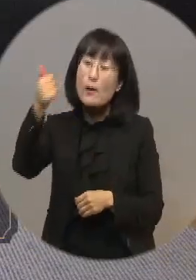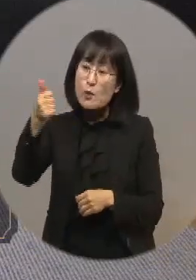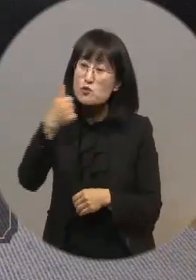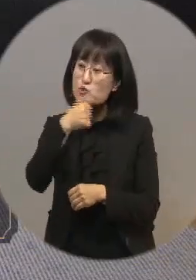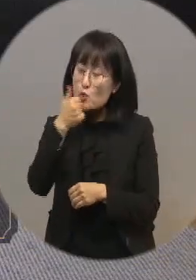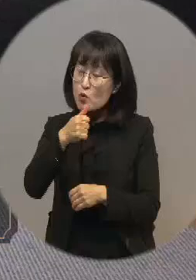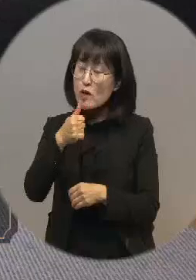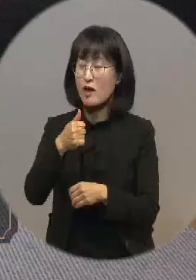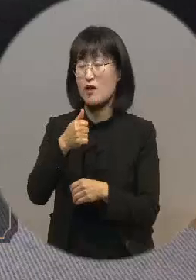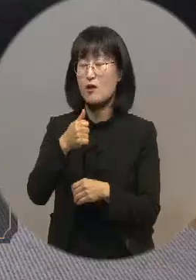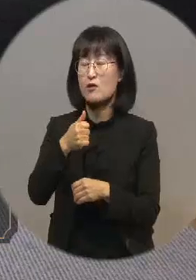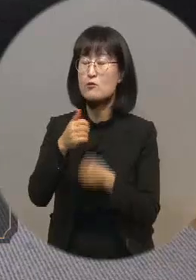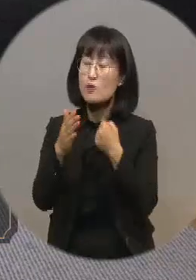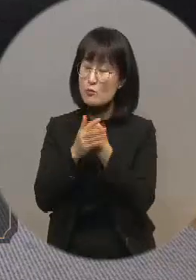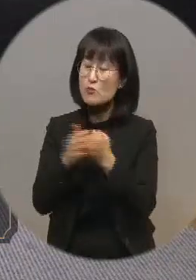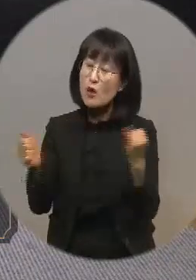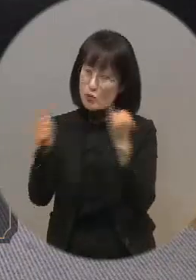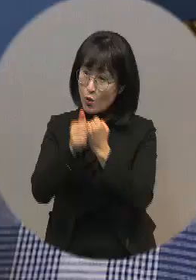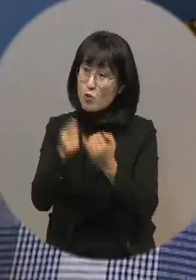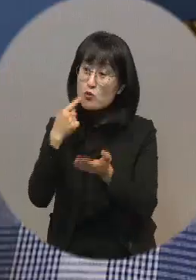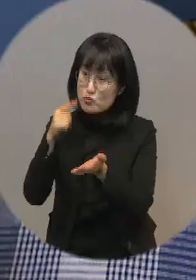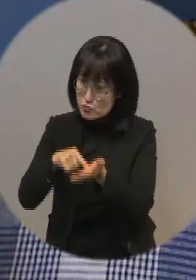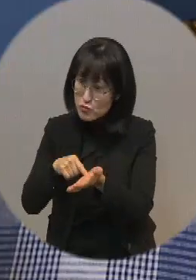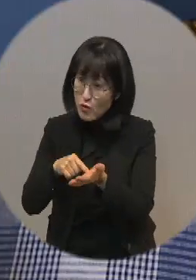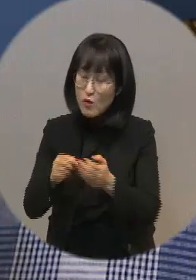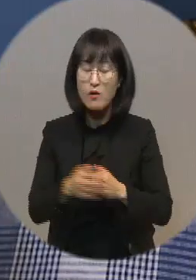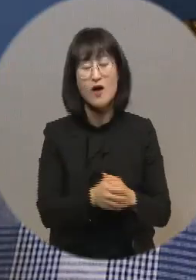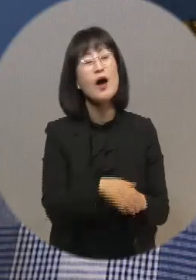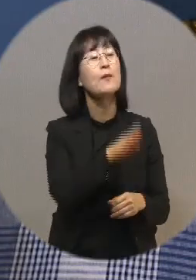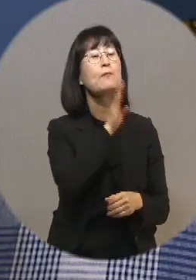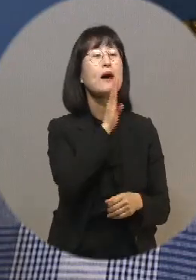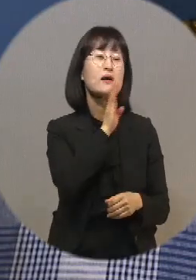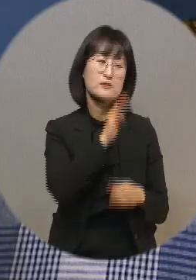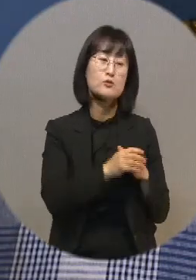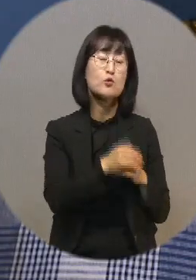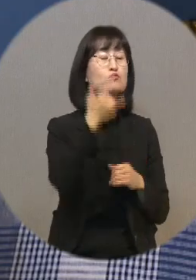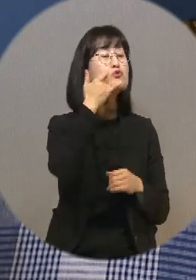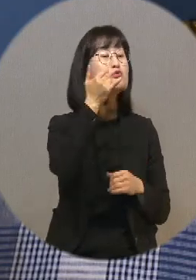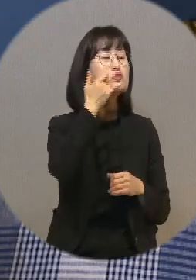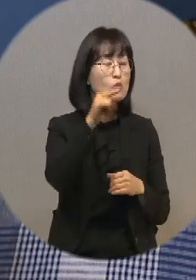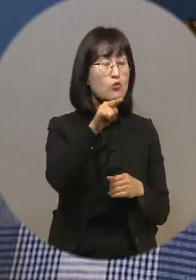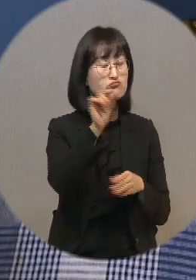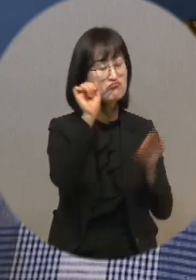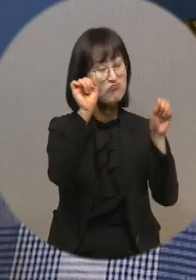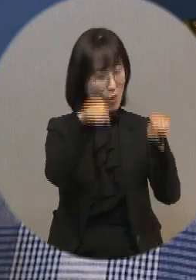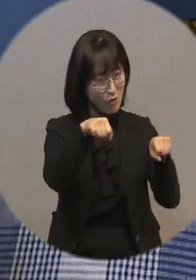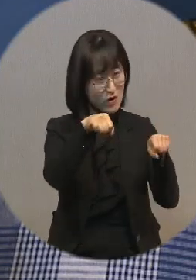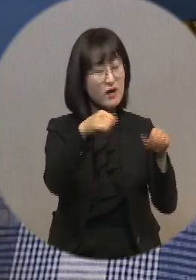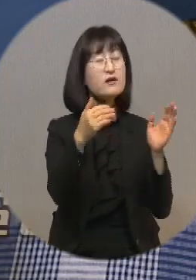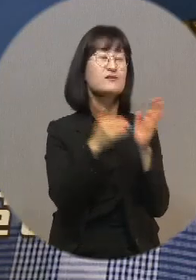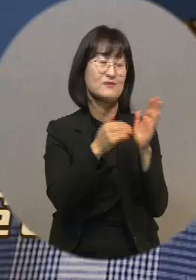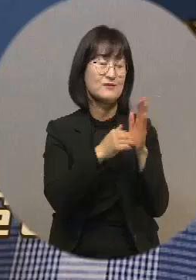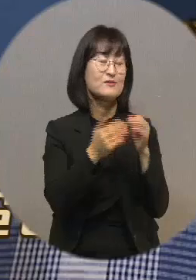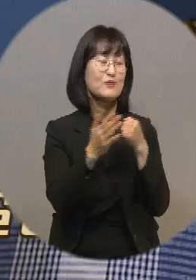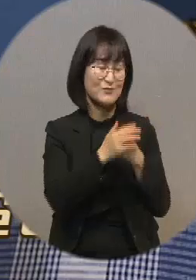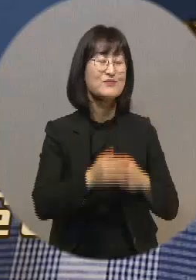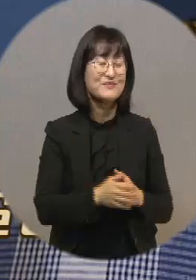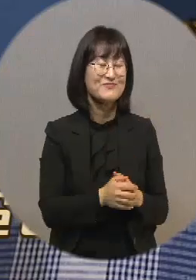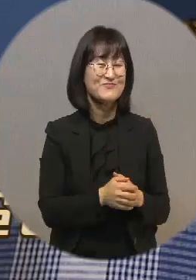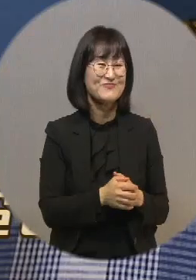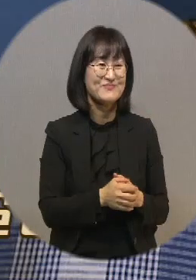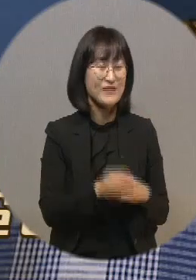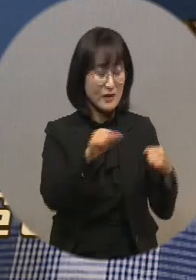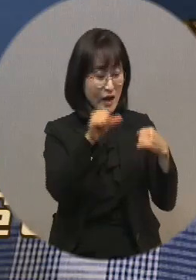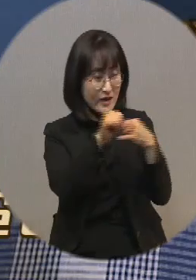결혼까지는 생각보다 쉽게 갔었을 것 같은데요? 그렇죠 중간에 어른들이 껴있으니까 이게 막 연애처럼 애들처럼 이렇게